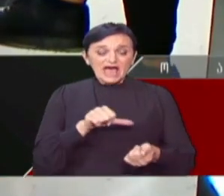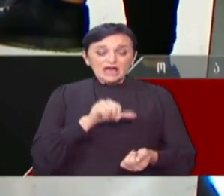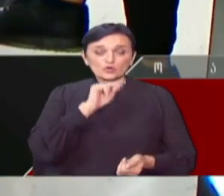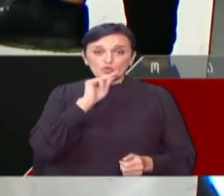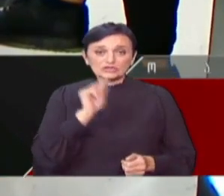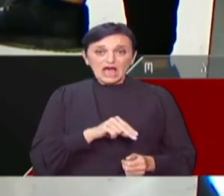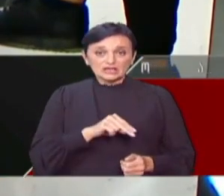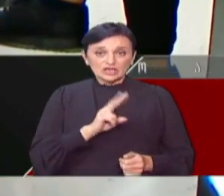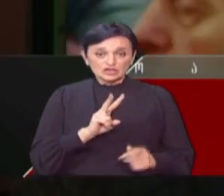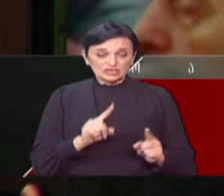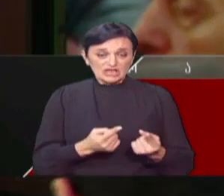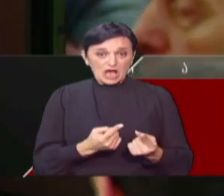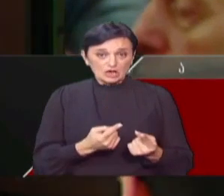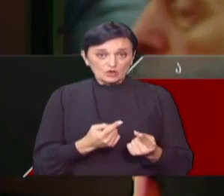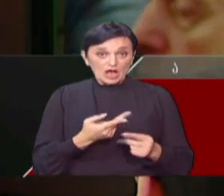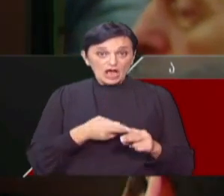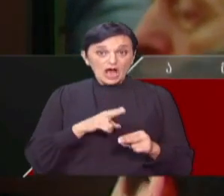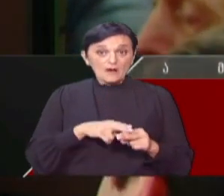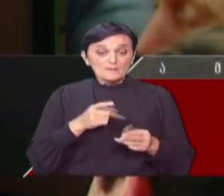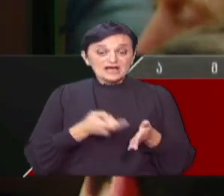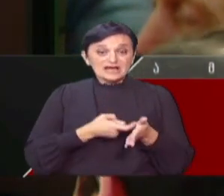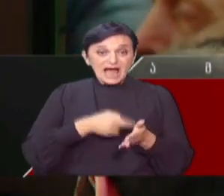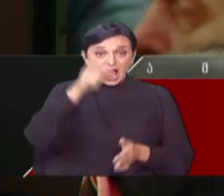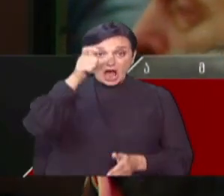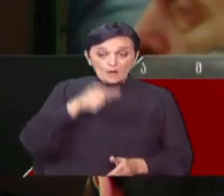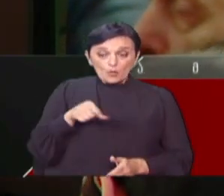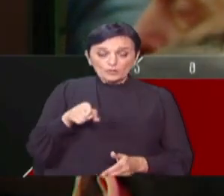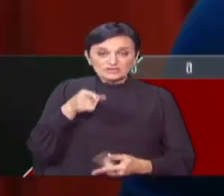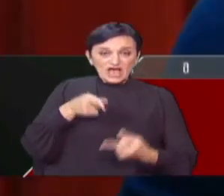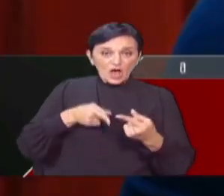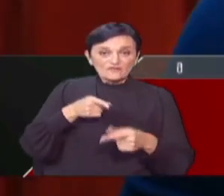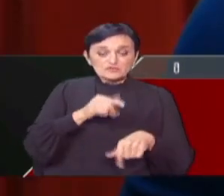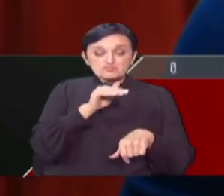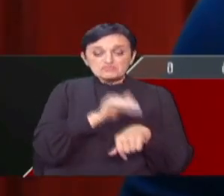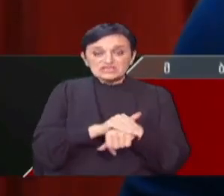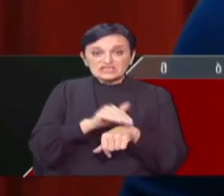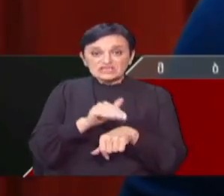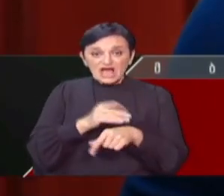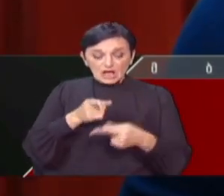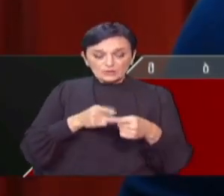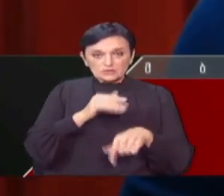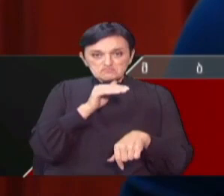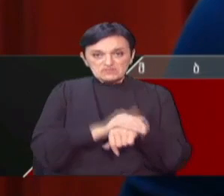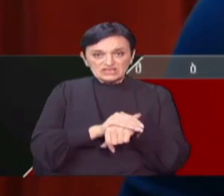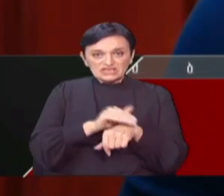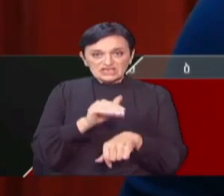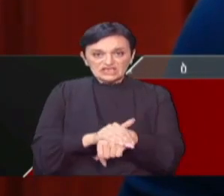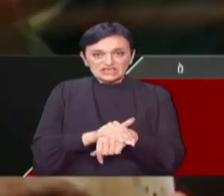ნარკოდანაშაულის ბრალდებით და აღნიშნულ გამომძიებელს ედავებოდნენ მტკიცებულებათა ედავებიან